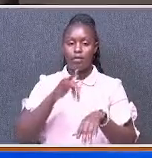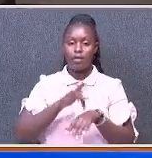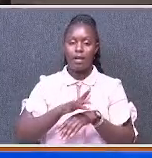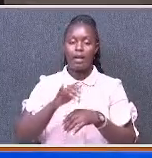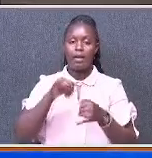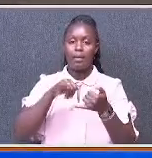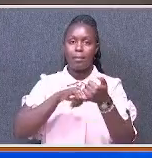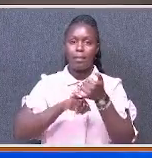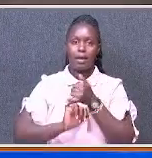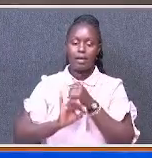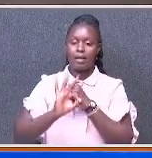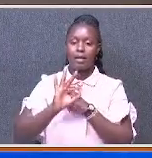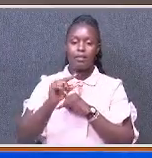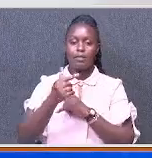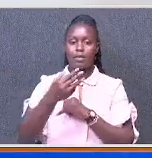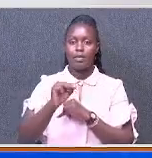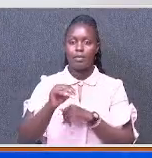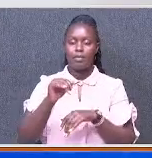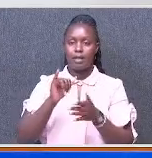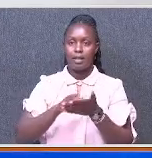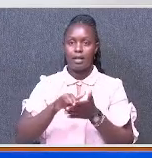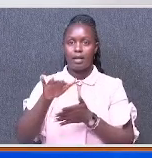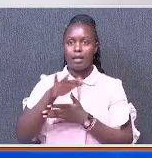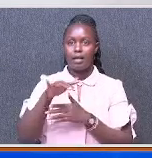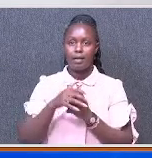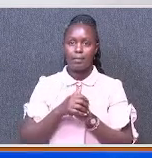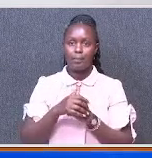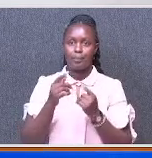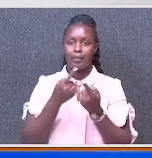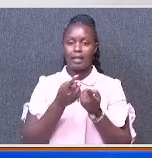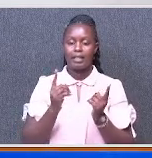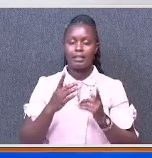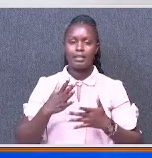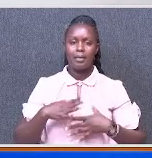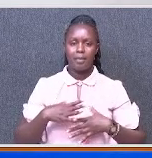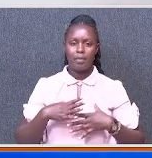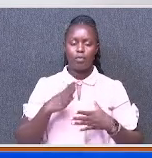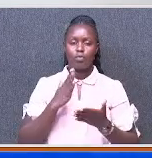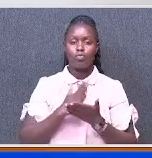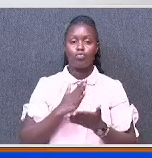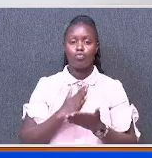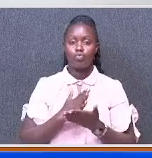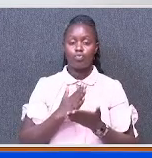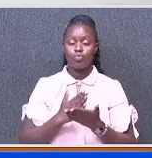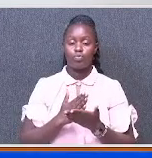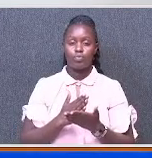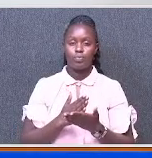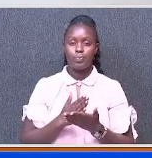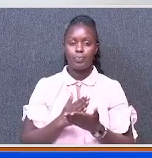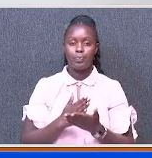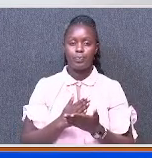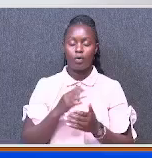marriages and FGM in the area. Hawa watu wa kuharibu watoto. Sababu